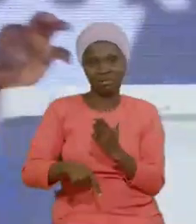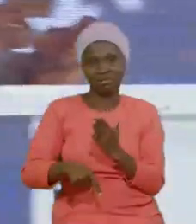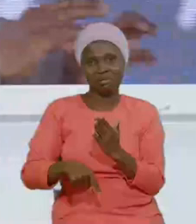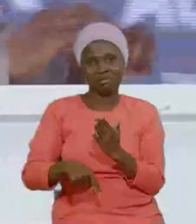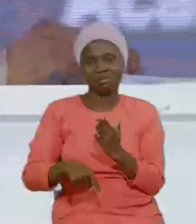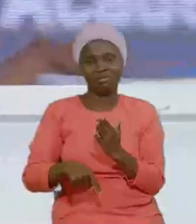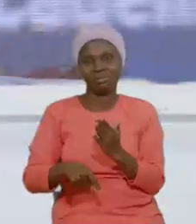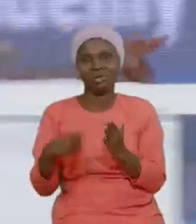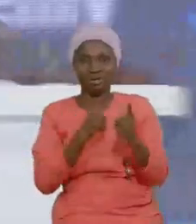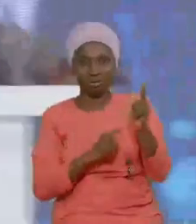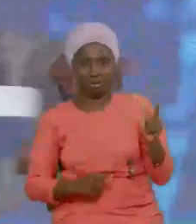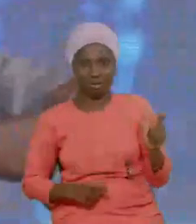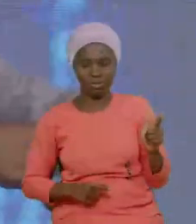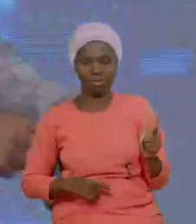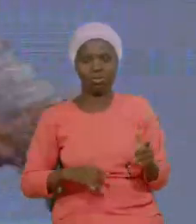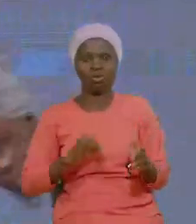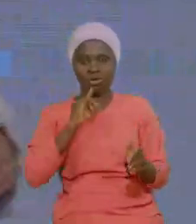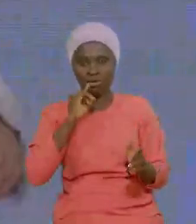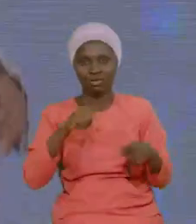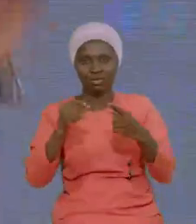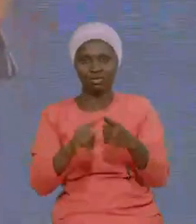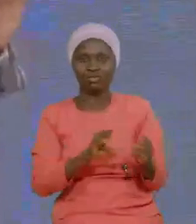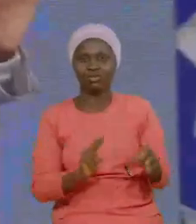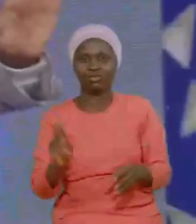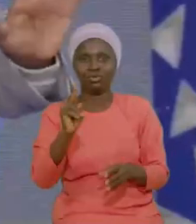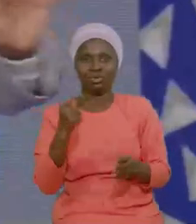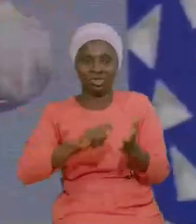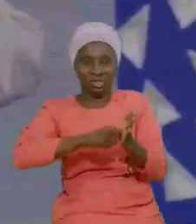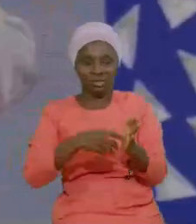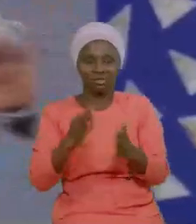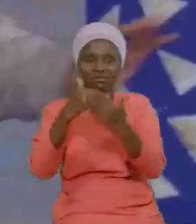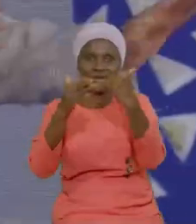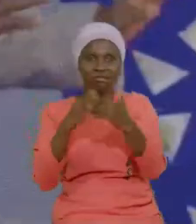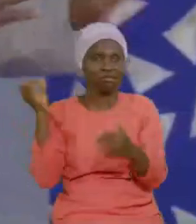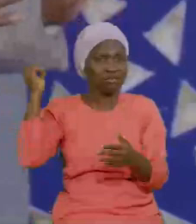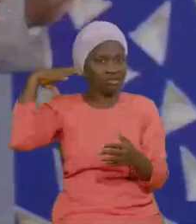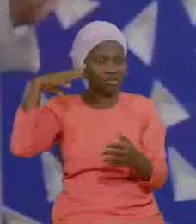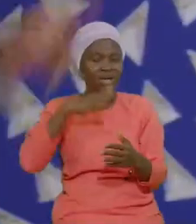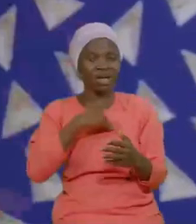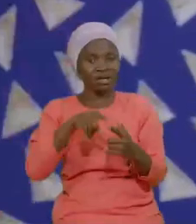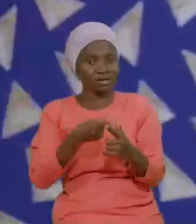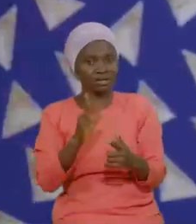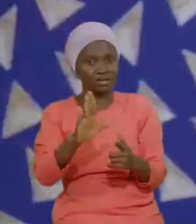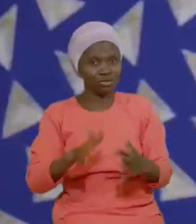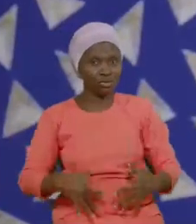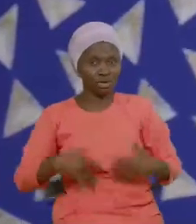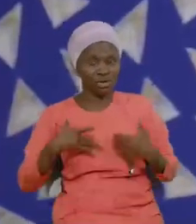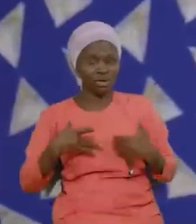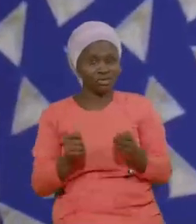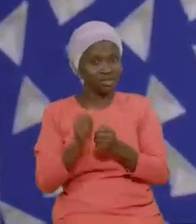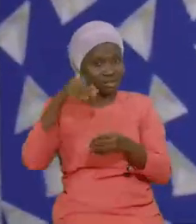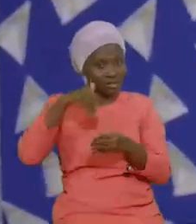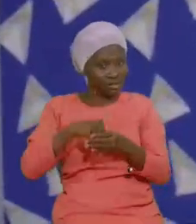The Lord is going to use the key of heaven, grace, and then your life eternally first